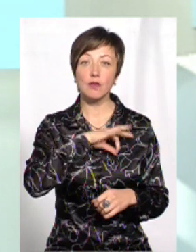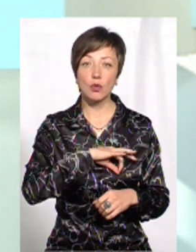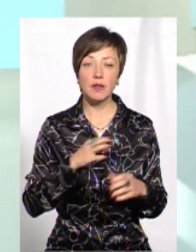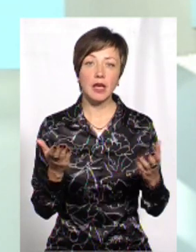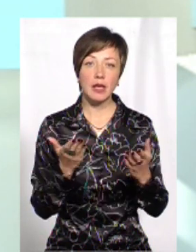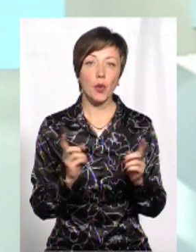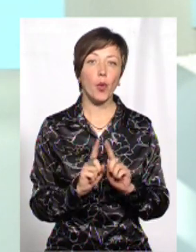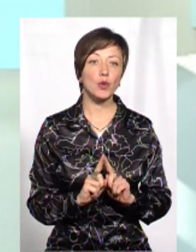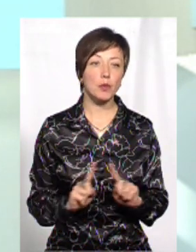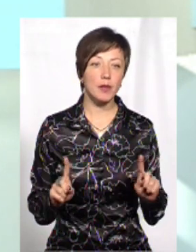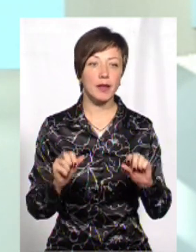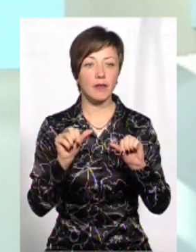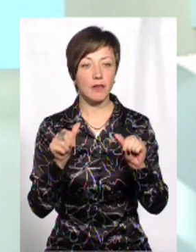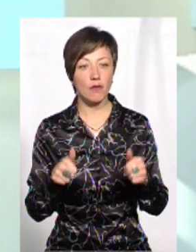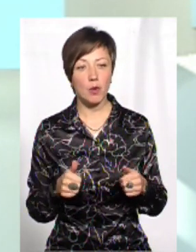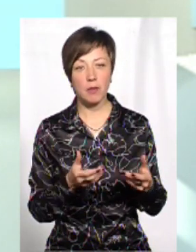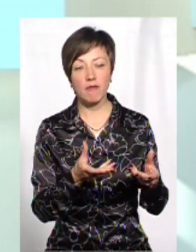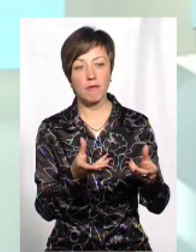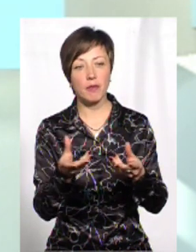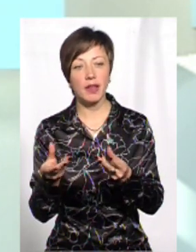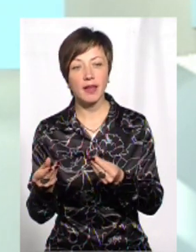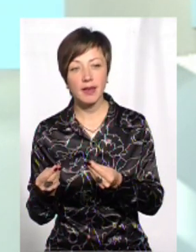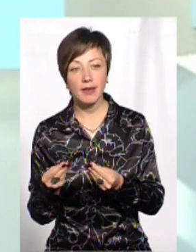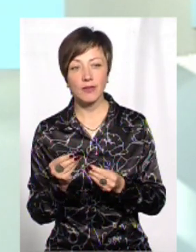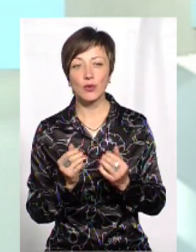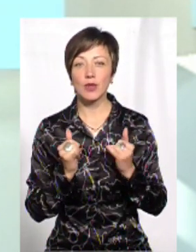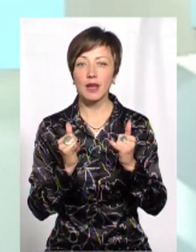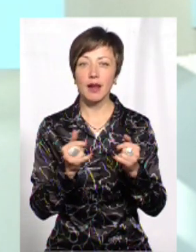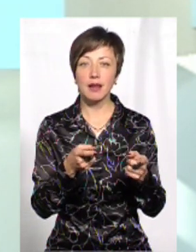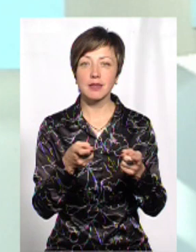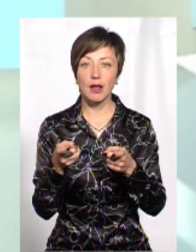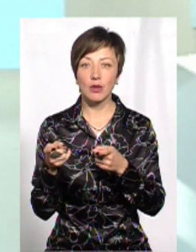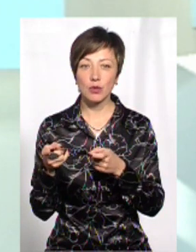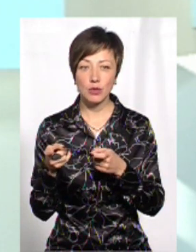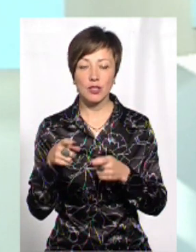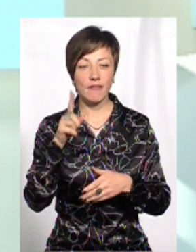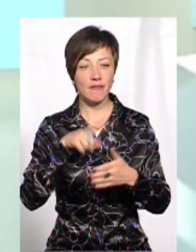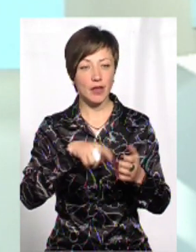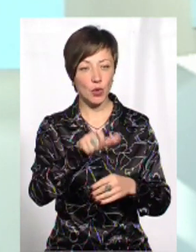використовують якісь особливі форми впливу для залучення